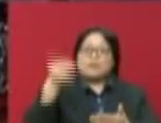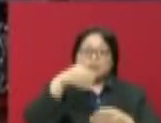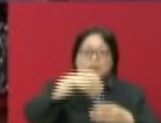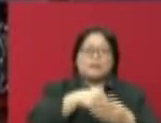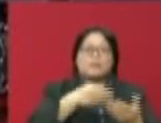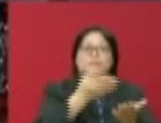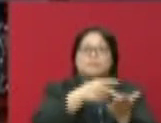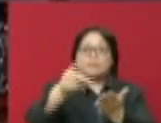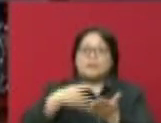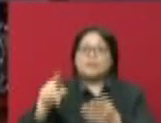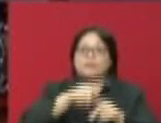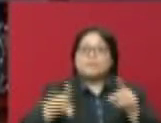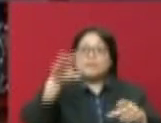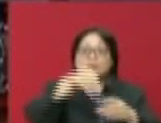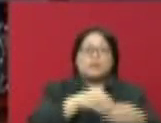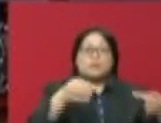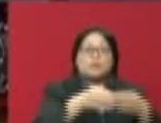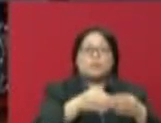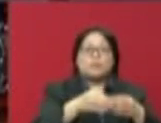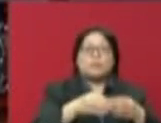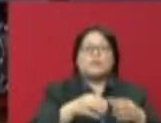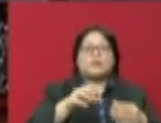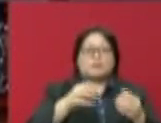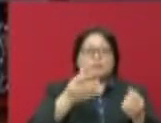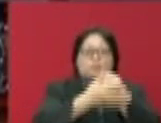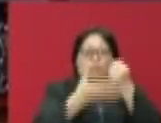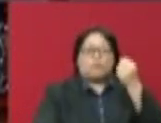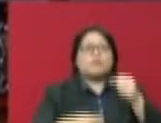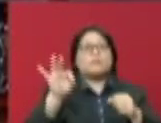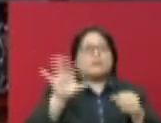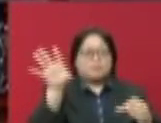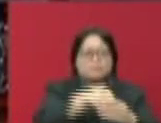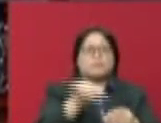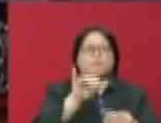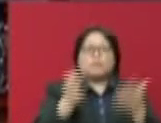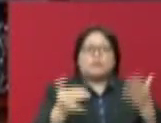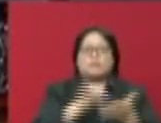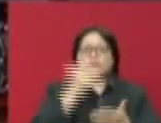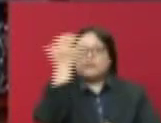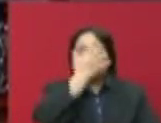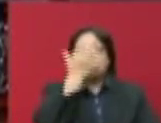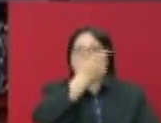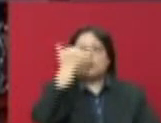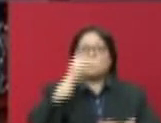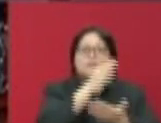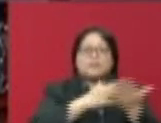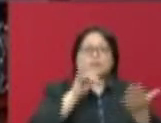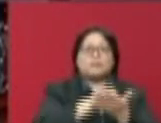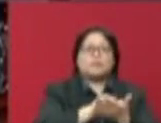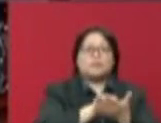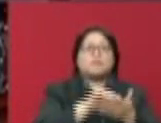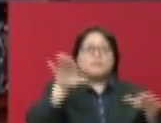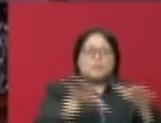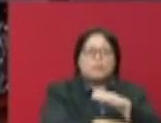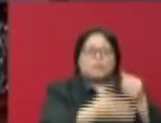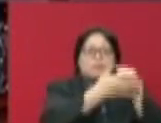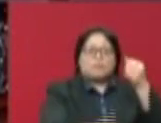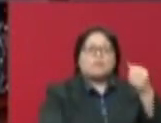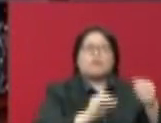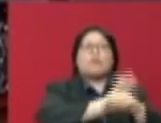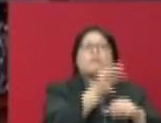Penambahbaikan Belanjawan 2021 bukan suatu keputusan yang sukar. Sebaliknya, ia lebih kepada mencerminkan keanjalan